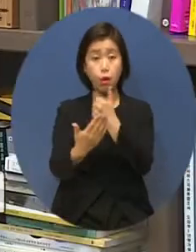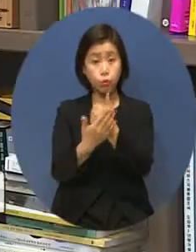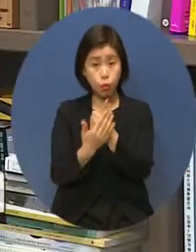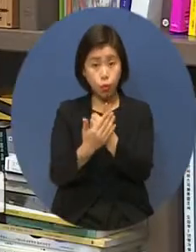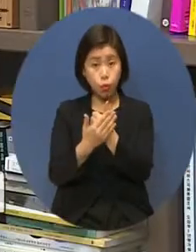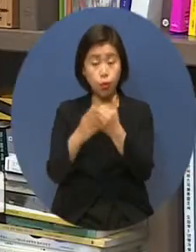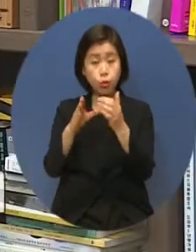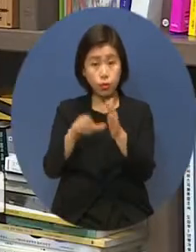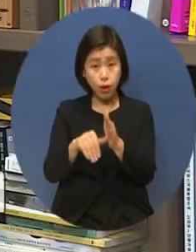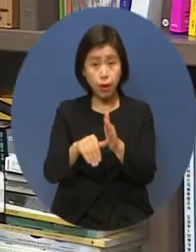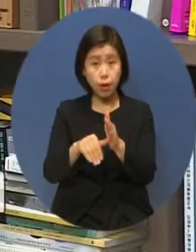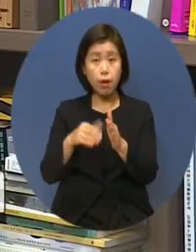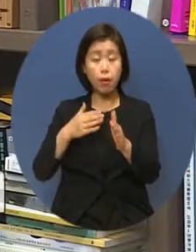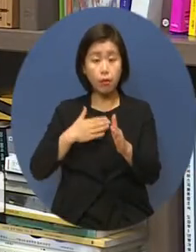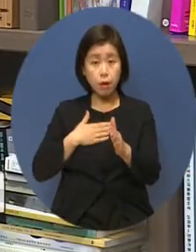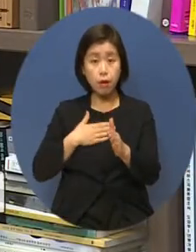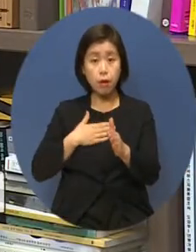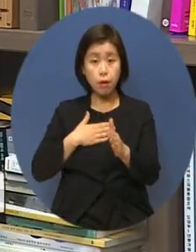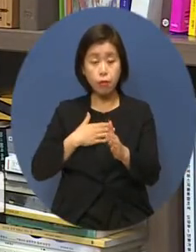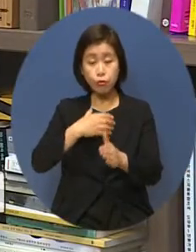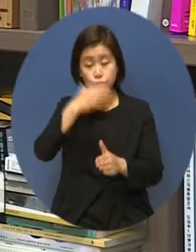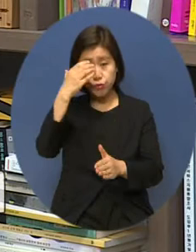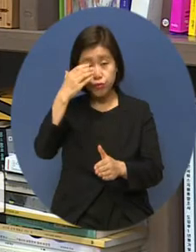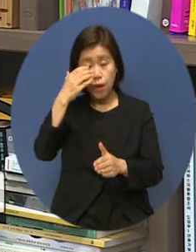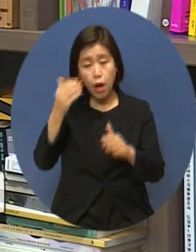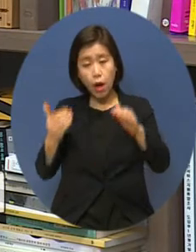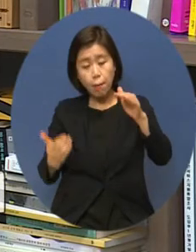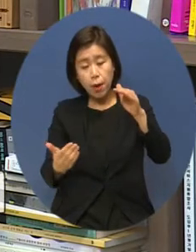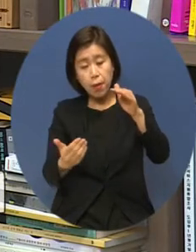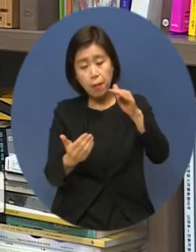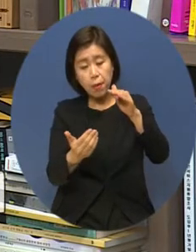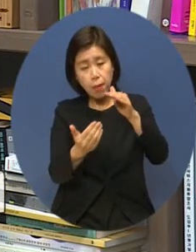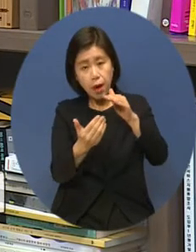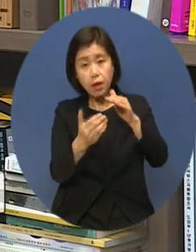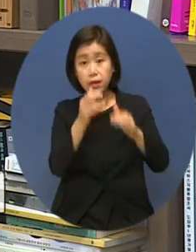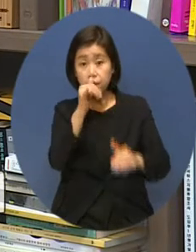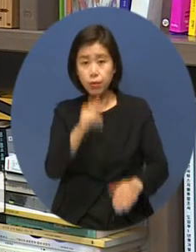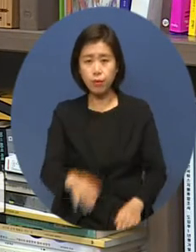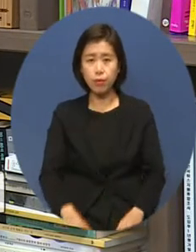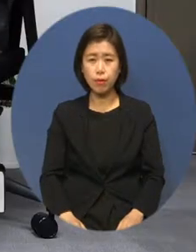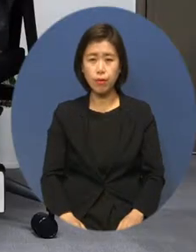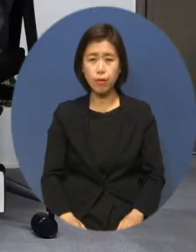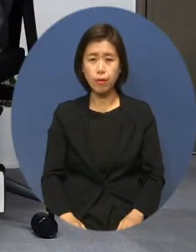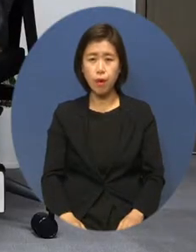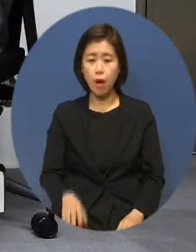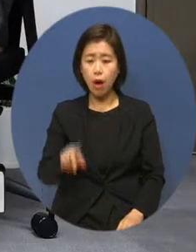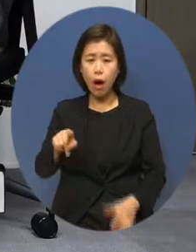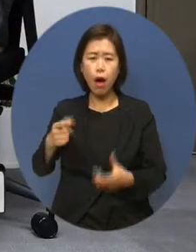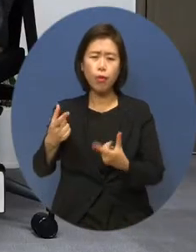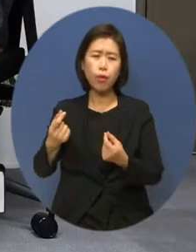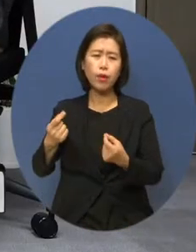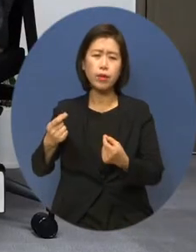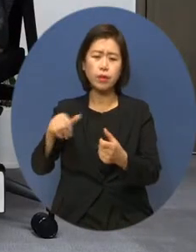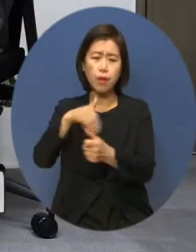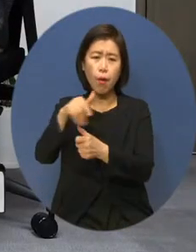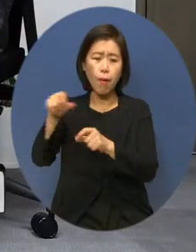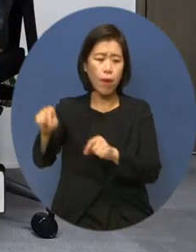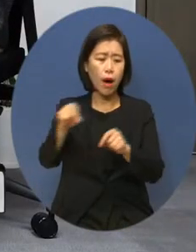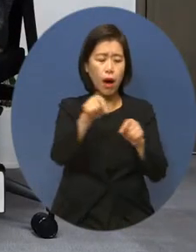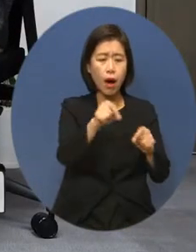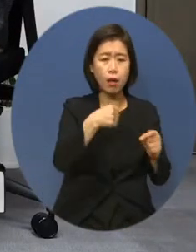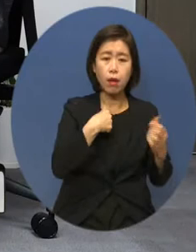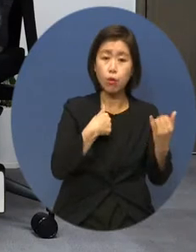받아가면서 그래도 이렇게 한 사람의 사회를 살아가는 인간으로서의 역할을 하게 된 건데 똑같은 원칙이 장혜정에게 적용되면 왜 안